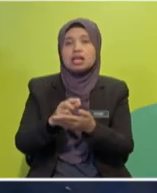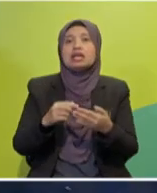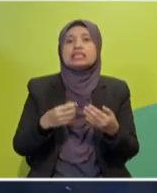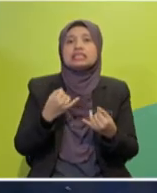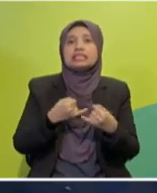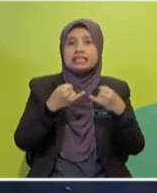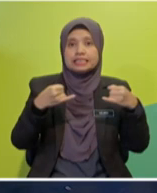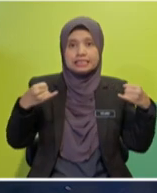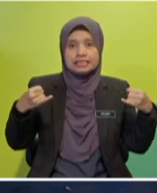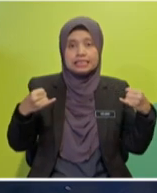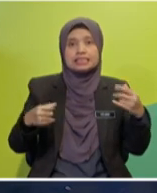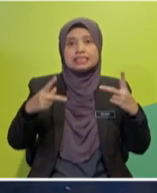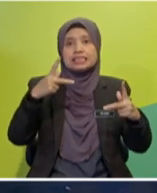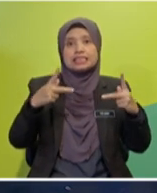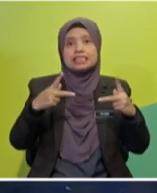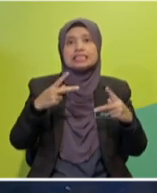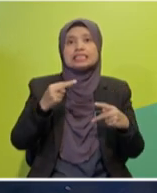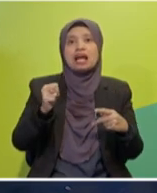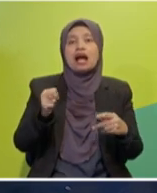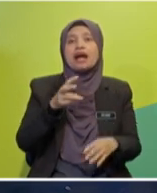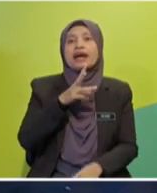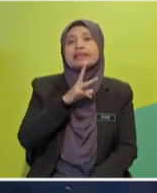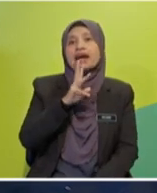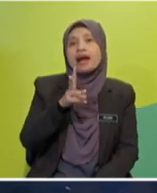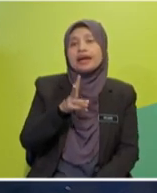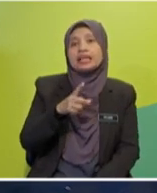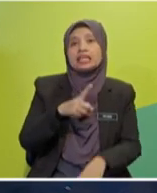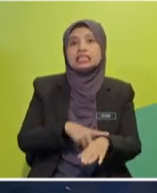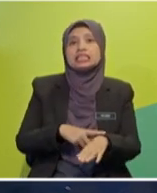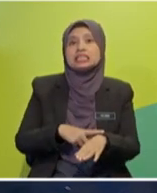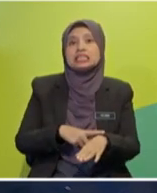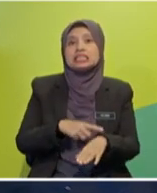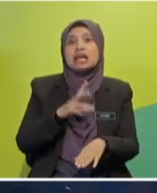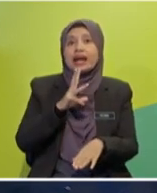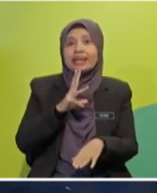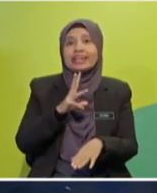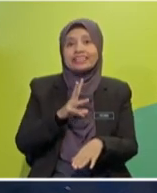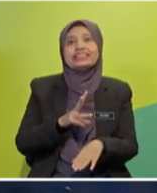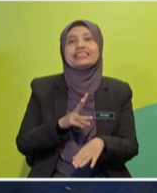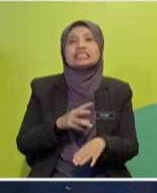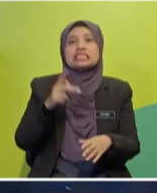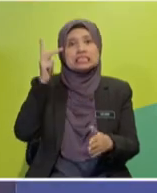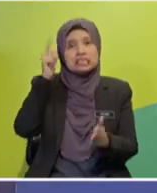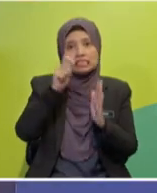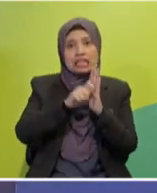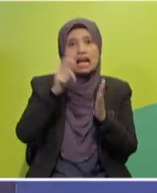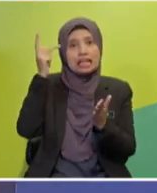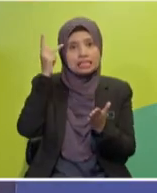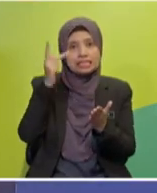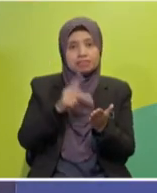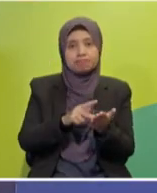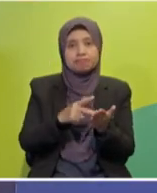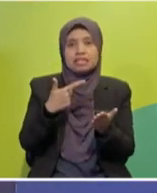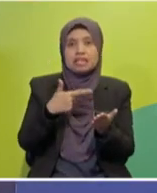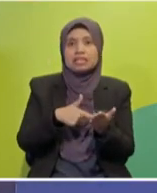cikgu tunjukkan yang terdapat di negara kita. Yang memang orang kata terkenal. Lagi